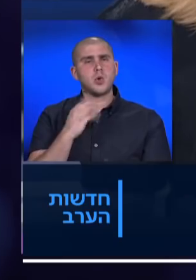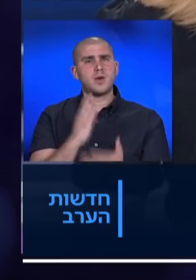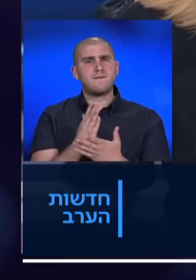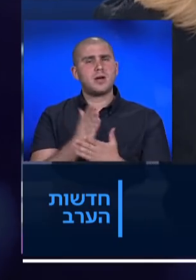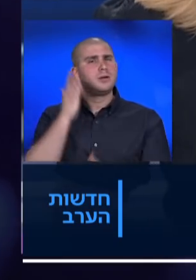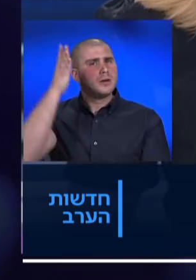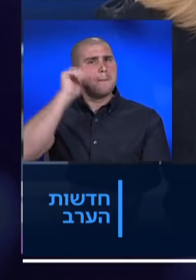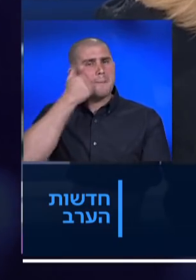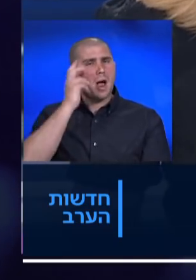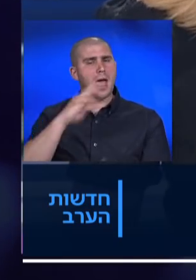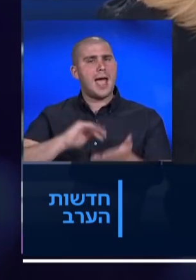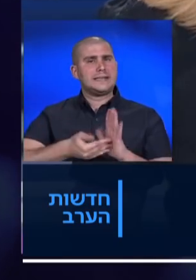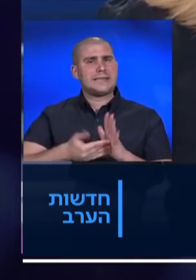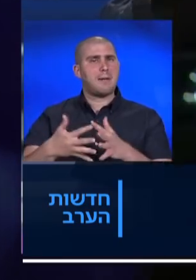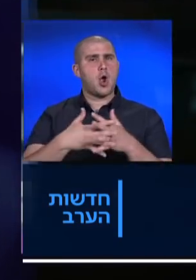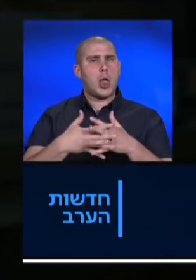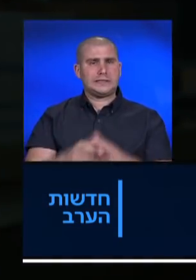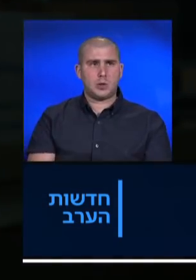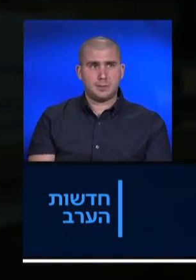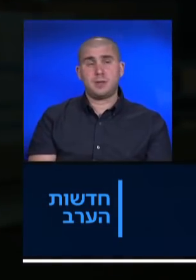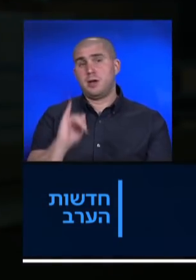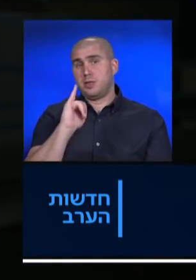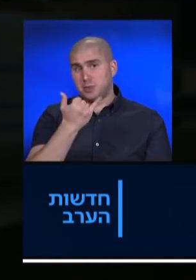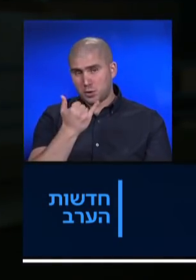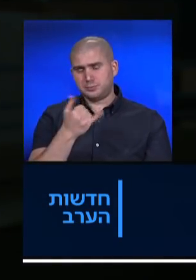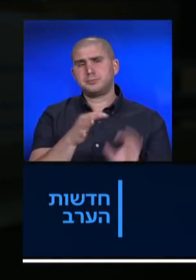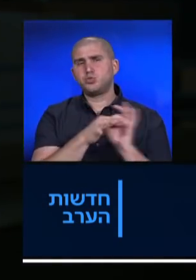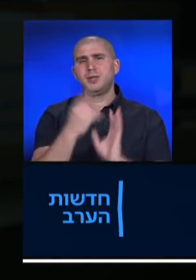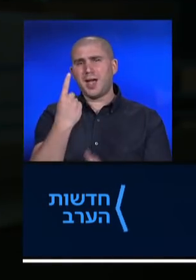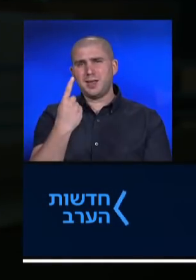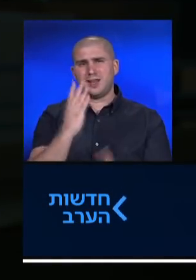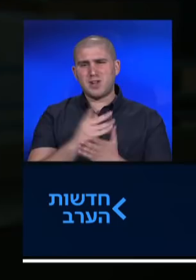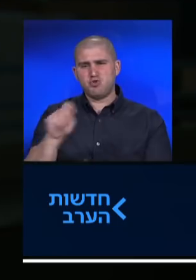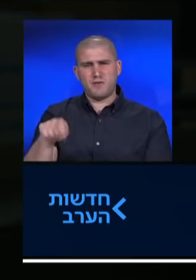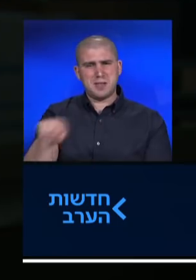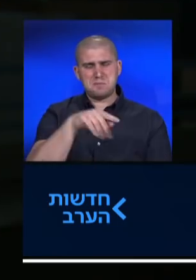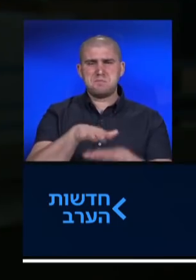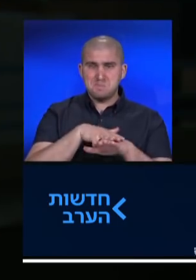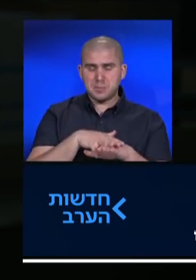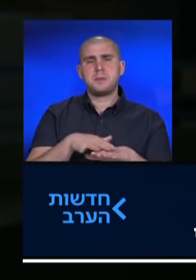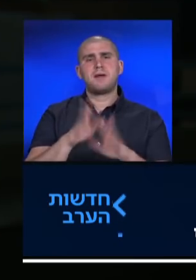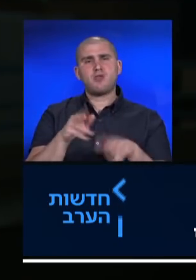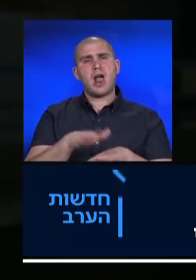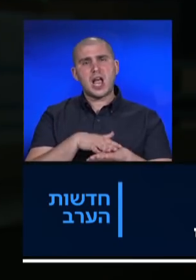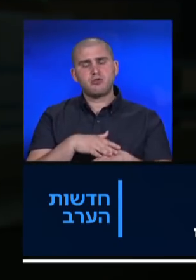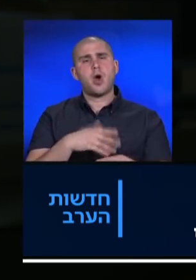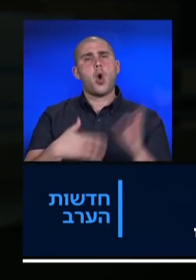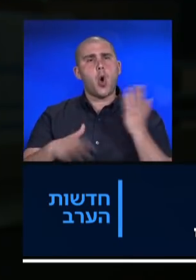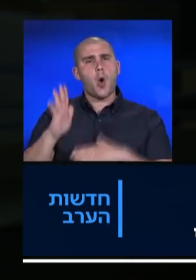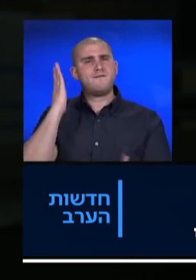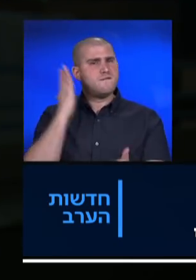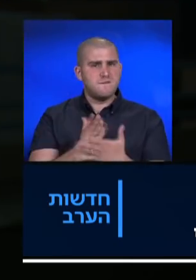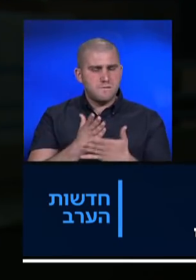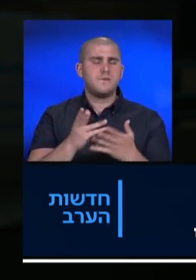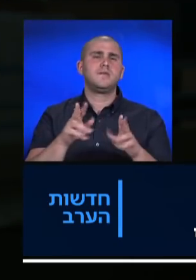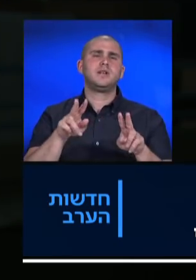ההסכם הקואליציוני. נכון, אז במשפט אחד מדברי השופטים היום נראה, אפשר להעריך שדעת הרוב תהיה שאי